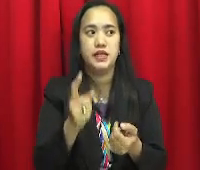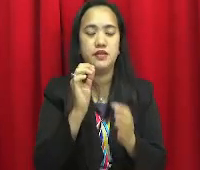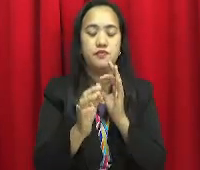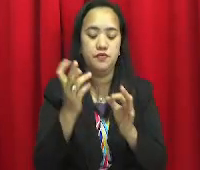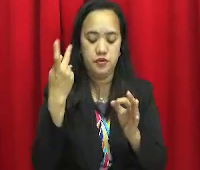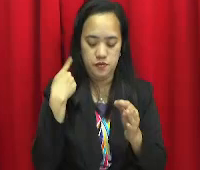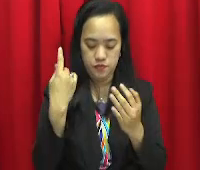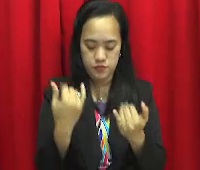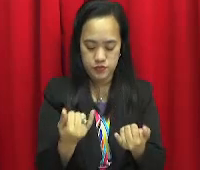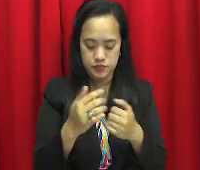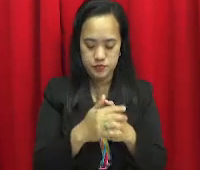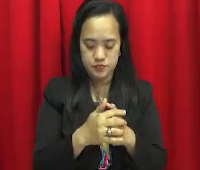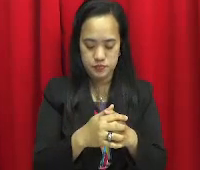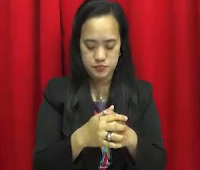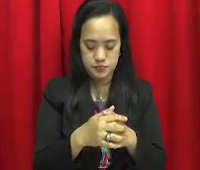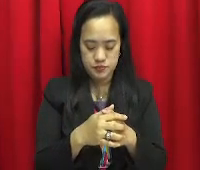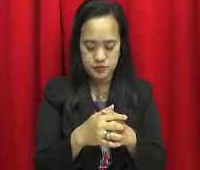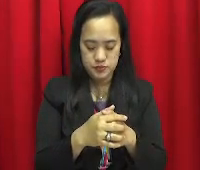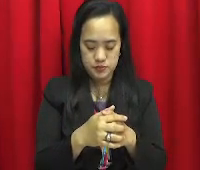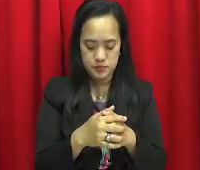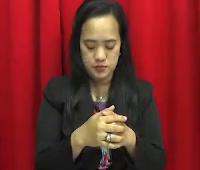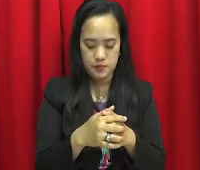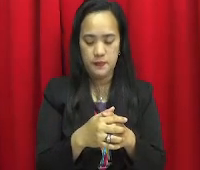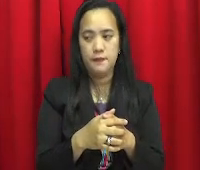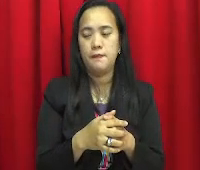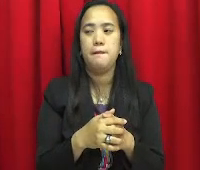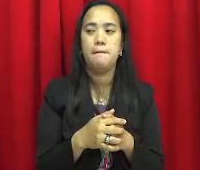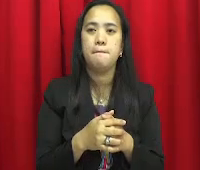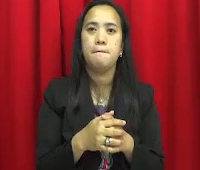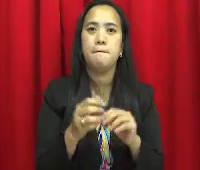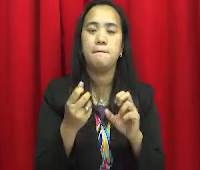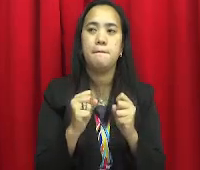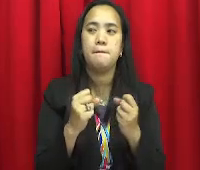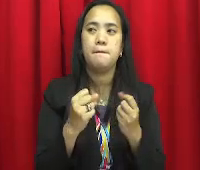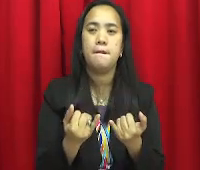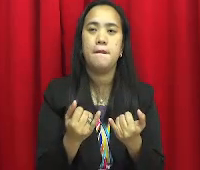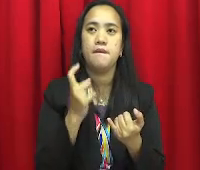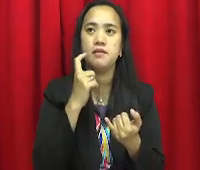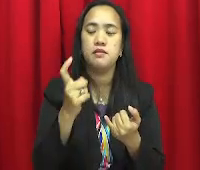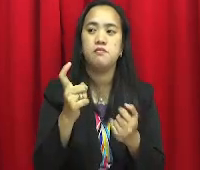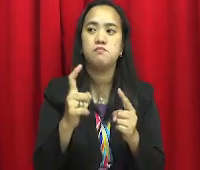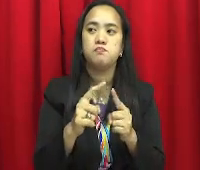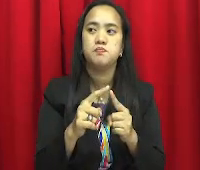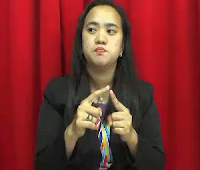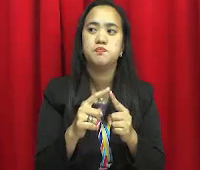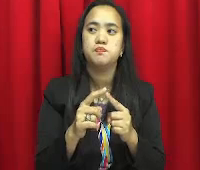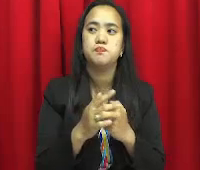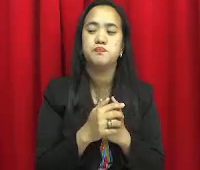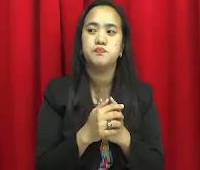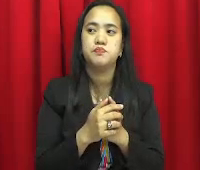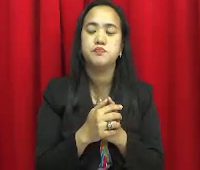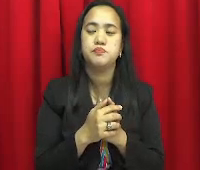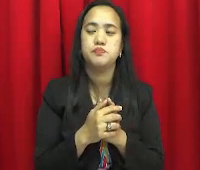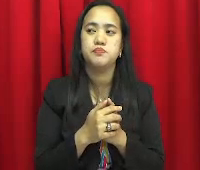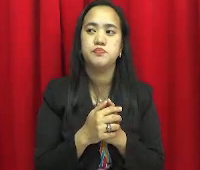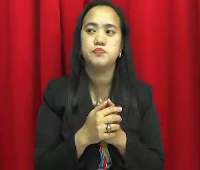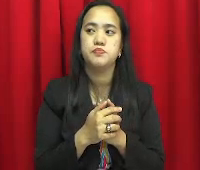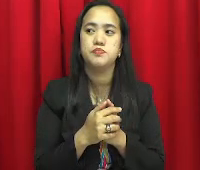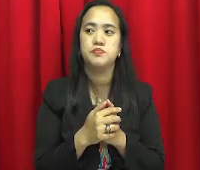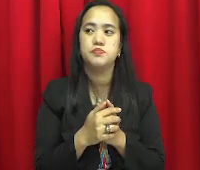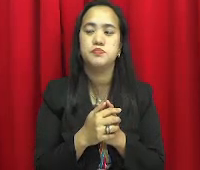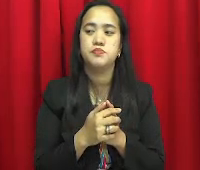eh. Oo. Mabibigyan ko si ate ng ganito, ganyan-ganyan. O sige, why not? Oo. Yeah.